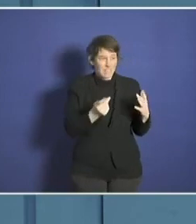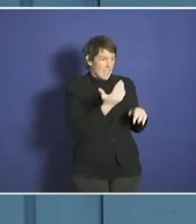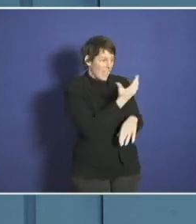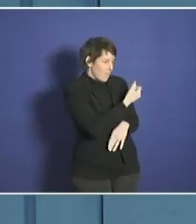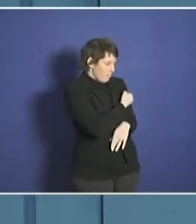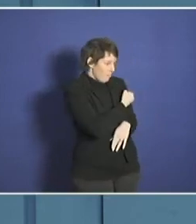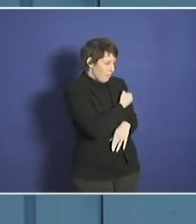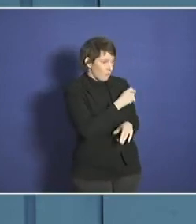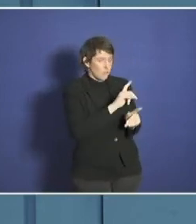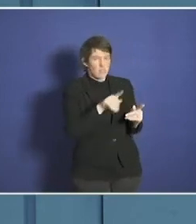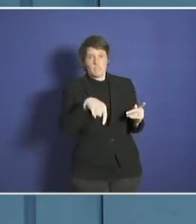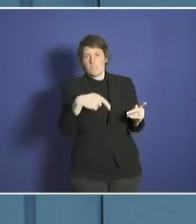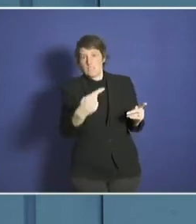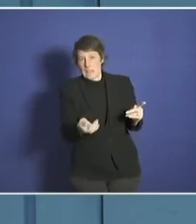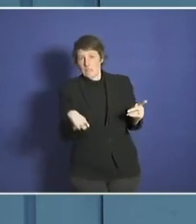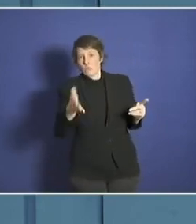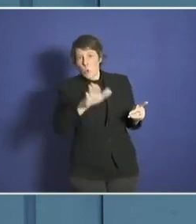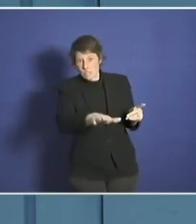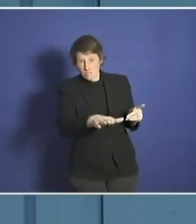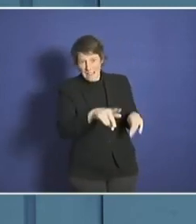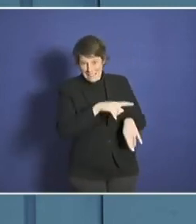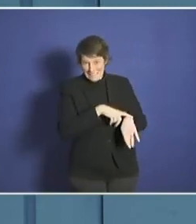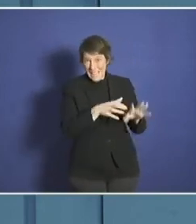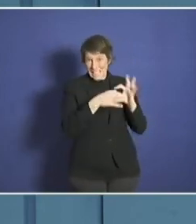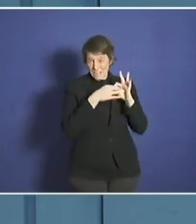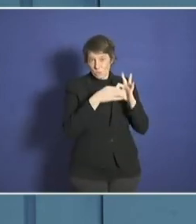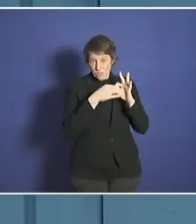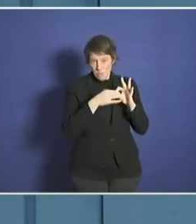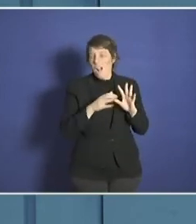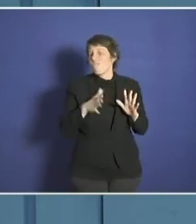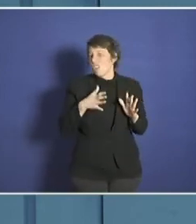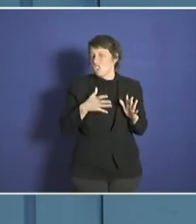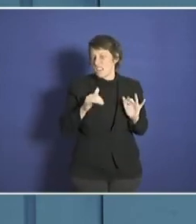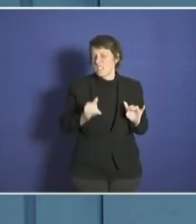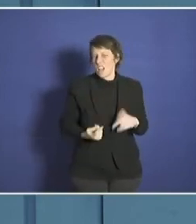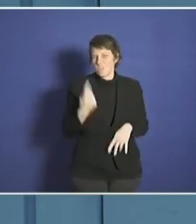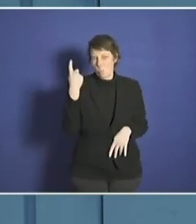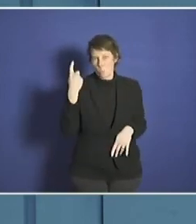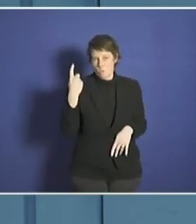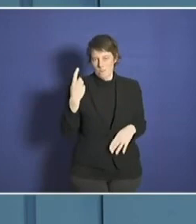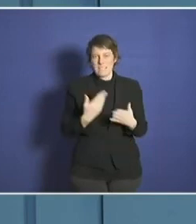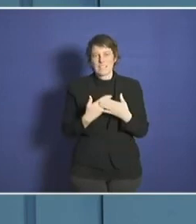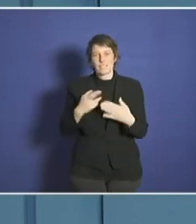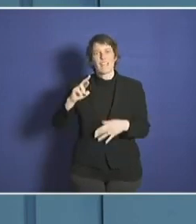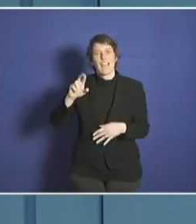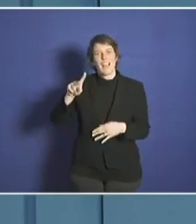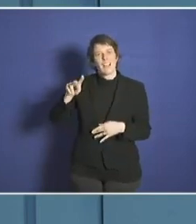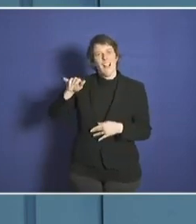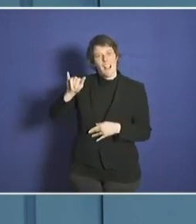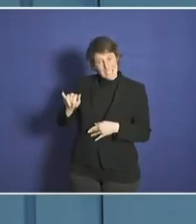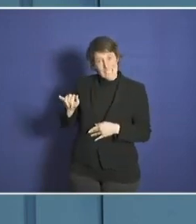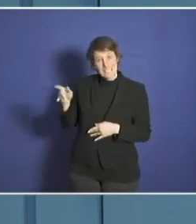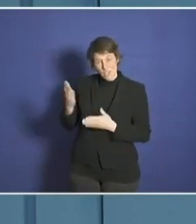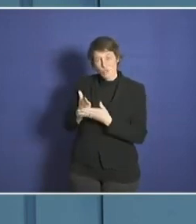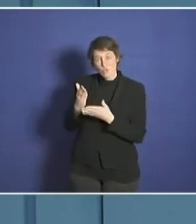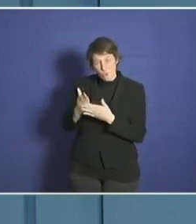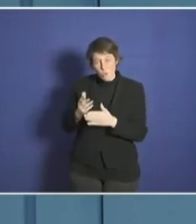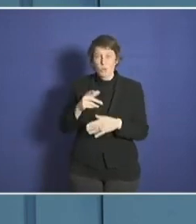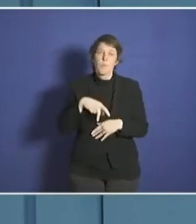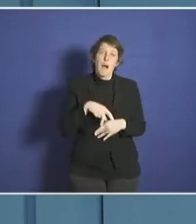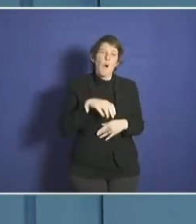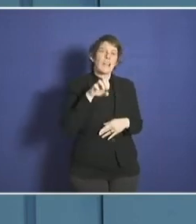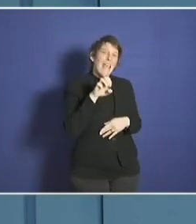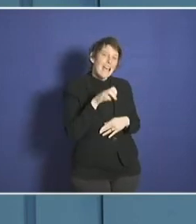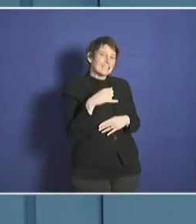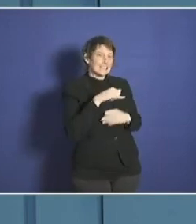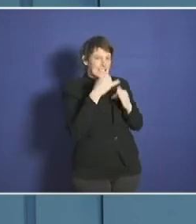Impfungen auch vereinzelt zu Todesfällen kommen kann, das ist schon sehr wahrscheinlich. Wie gesagt, daraufhin hat das RKI und auch das Paul-Ehrlich-Institut